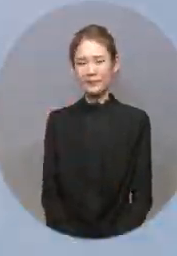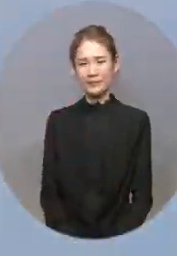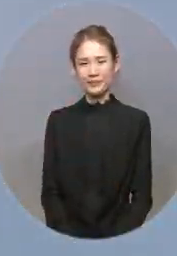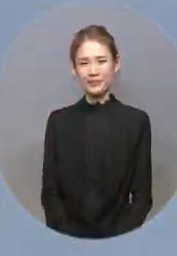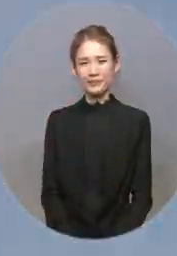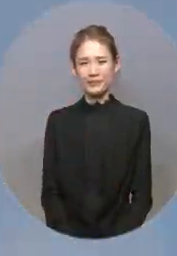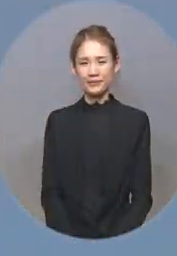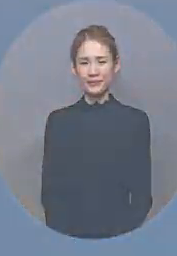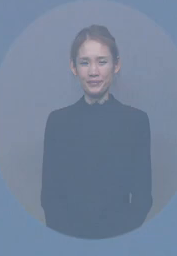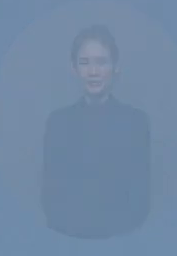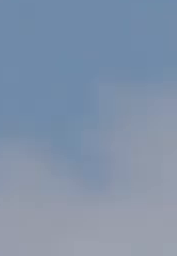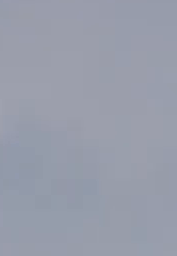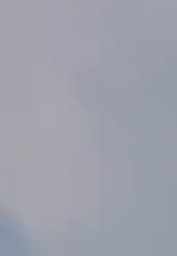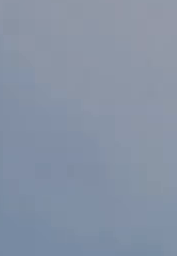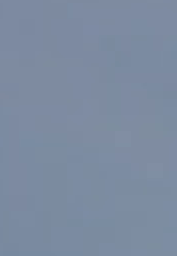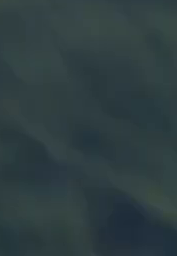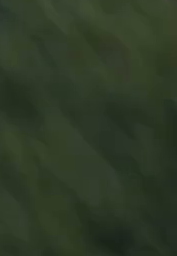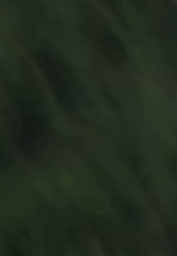잘 쳤다.